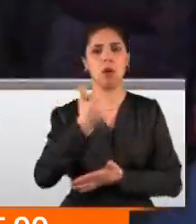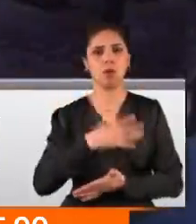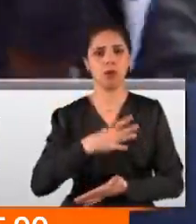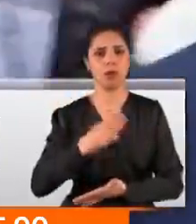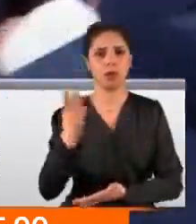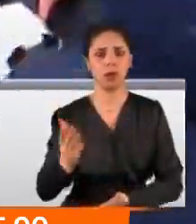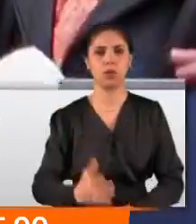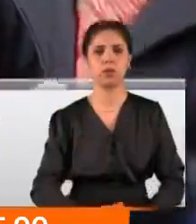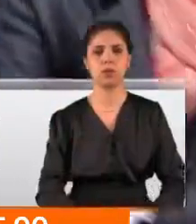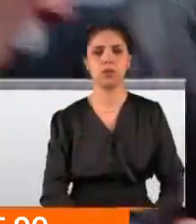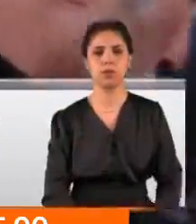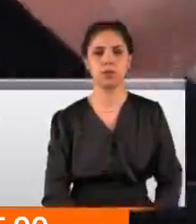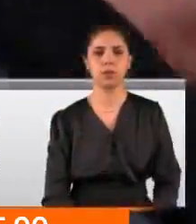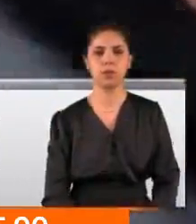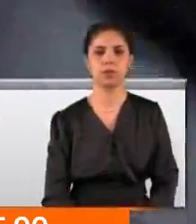umudu.